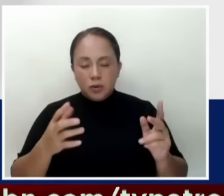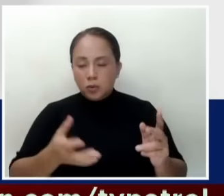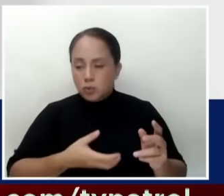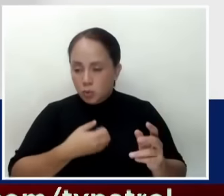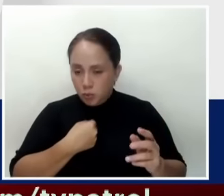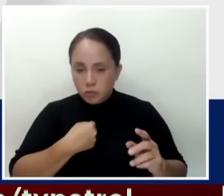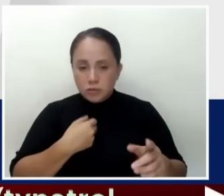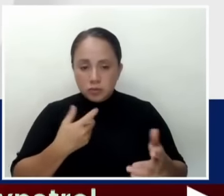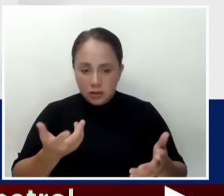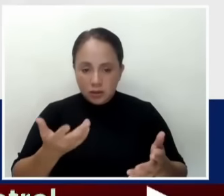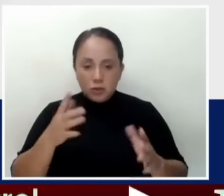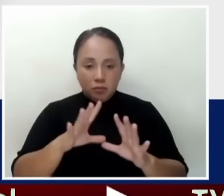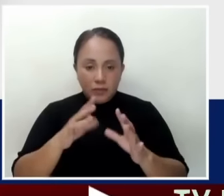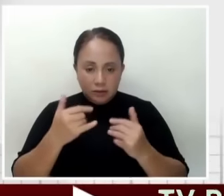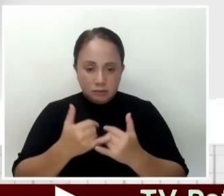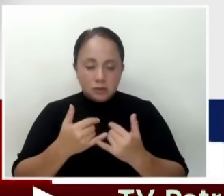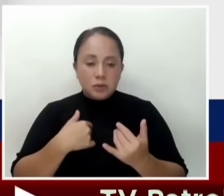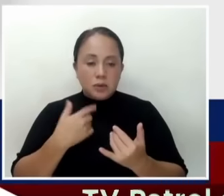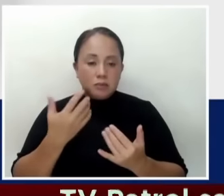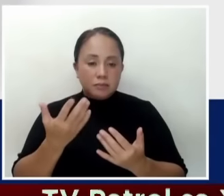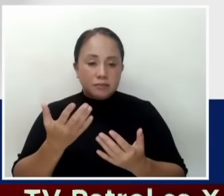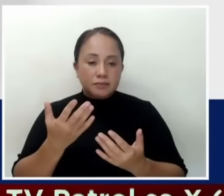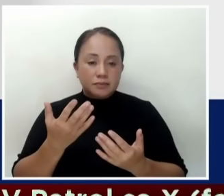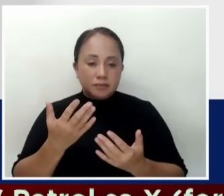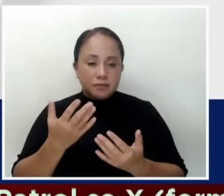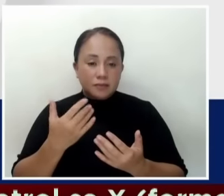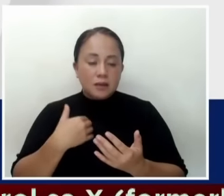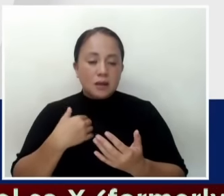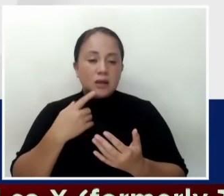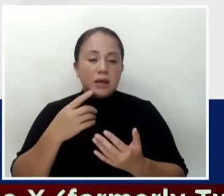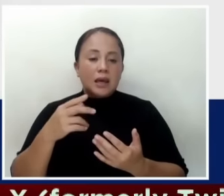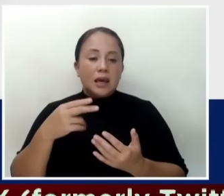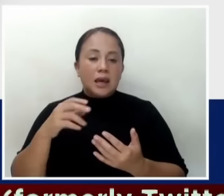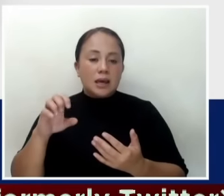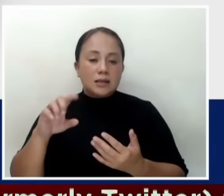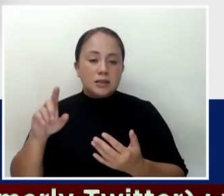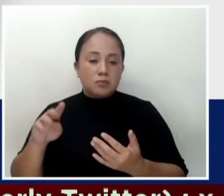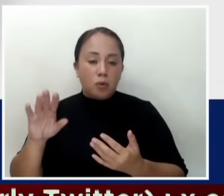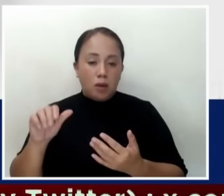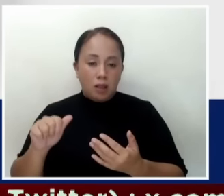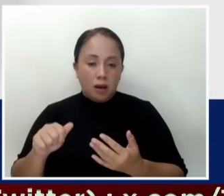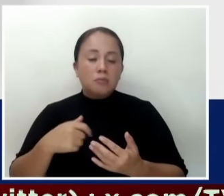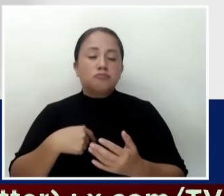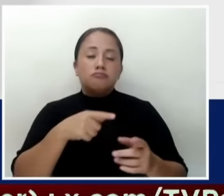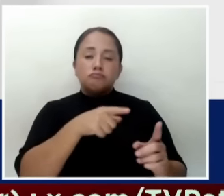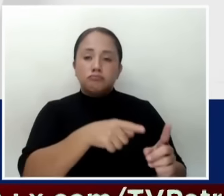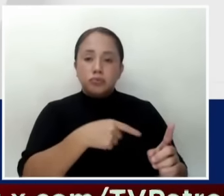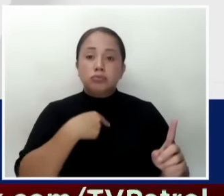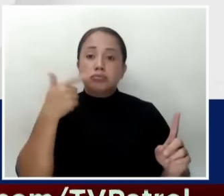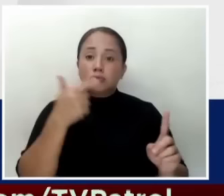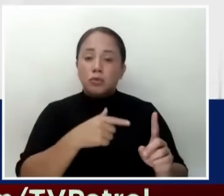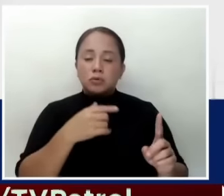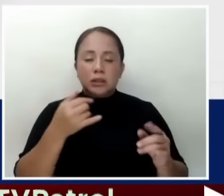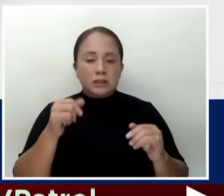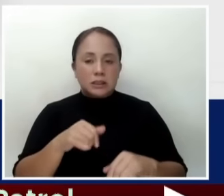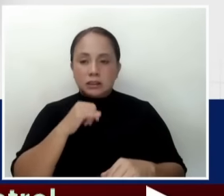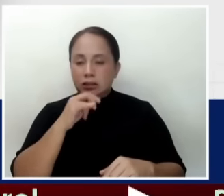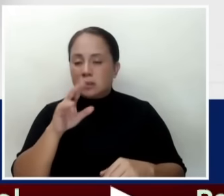UN. Nilinaw ng Israeli Foreign Ministry na Hezbollah ang target ng Israeli Defense Forces at hindi